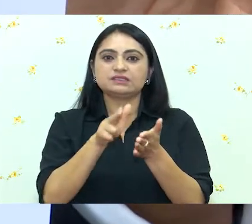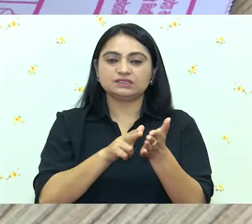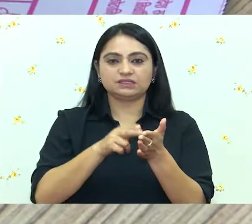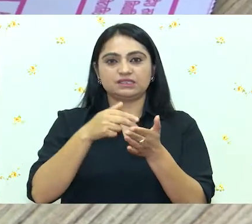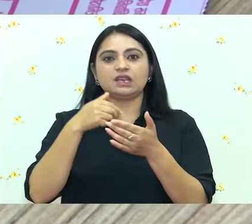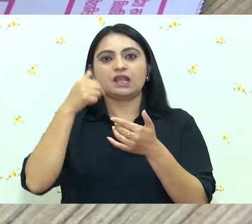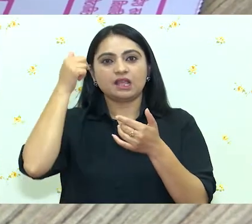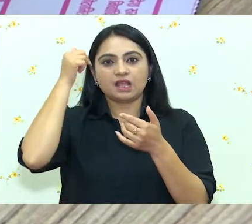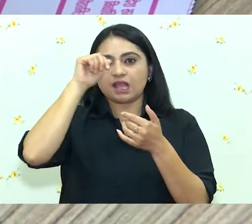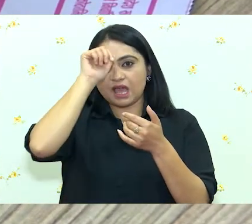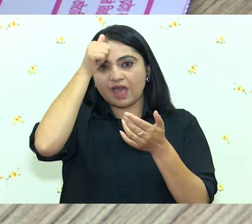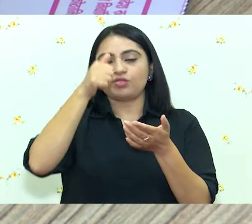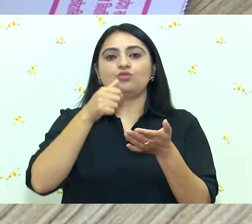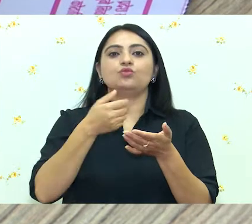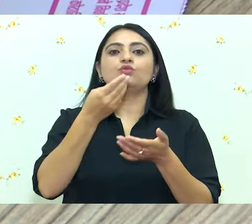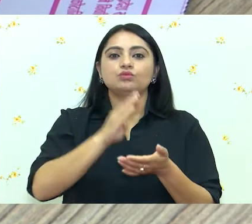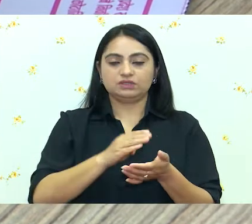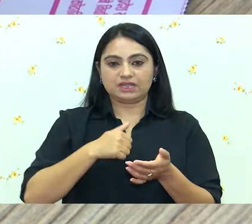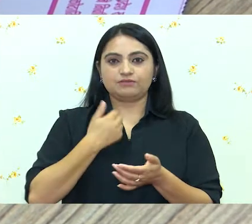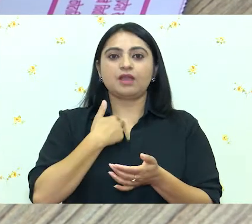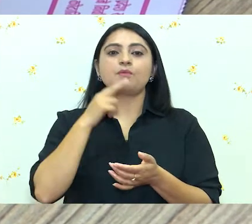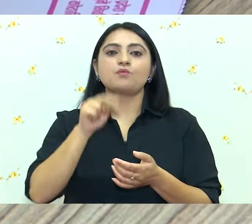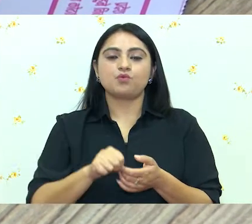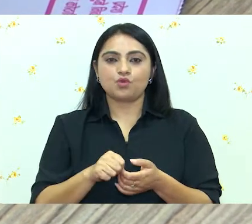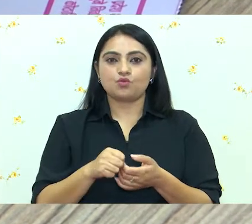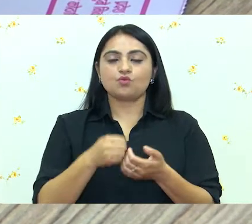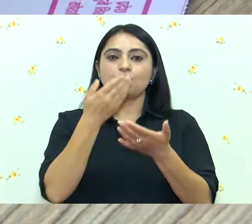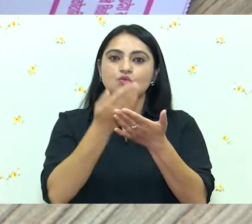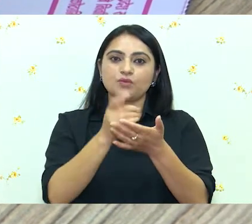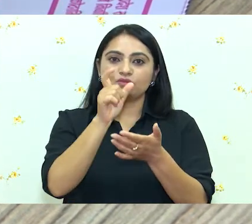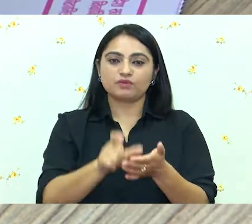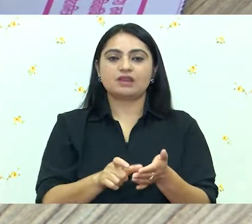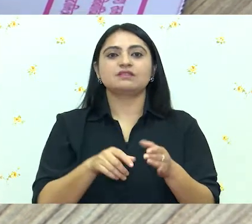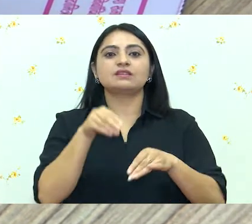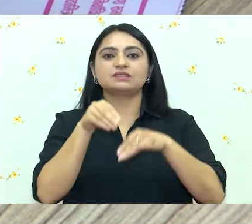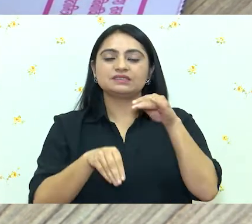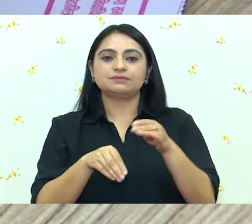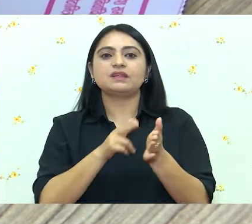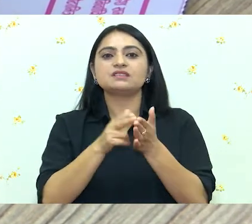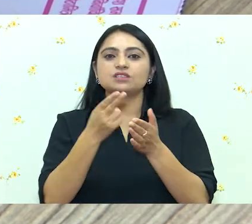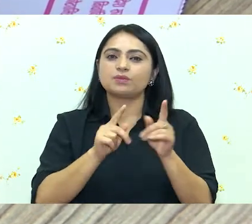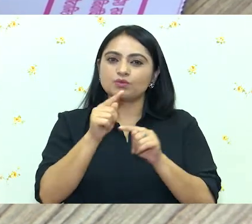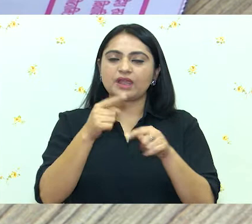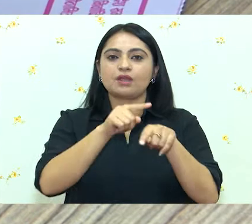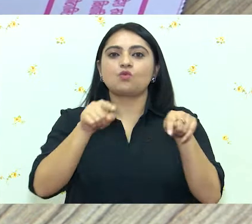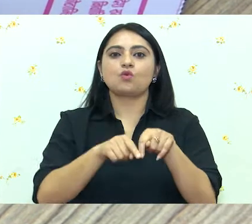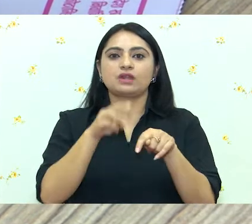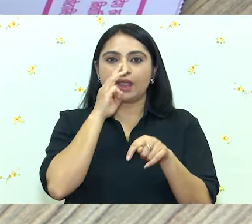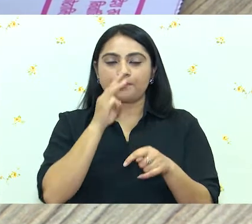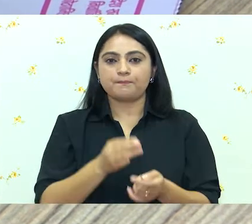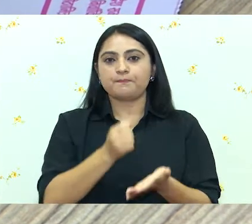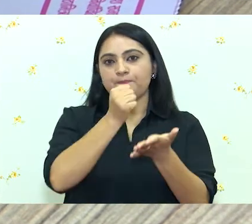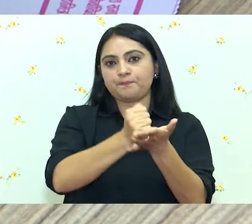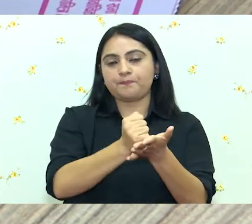छापिएको हुन्छ। आफूलाई मन परेको उम्मेदवारको निर्वाचन चिन्ह रहेको कुनै एक कोठामा स्वस्तिक